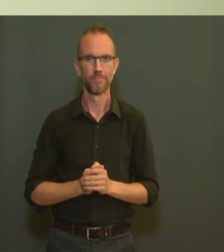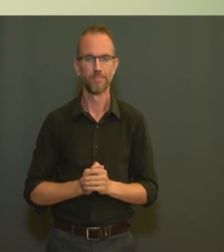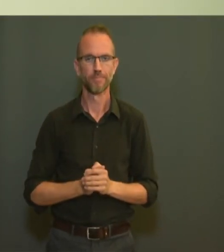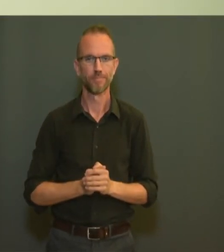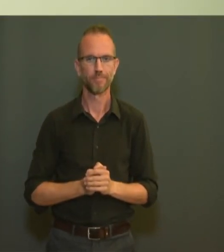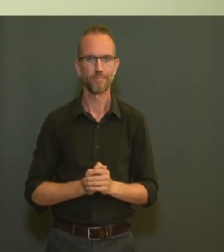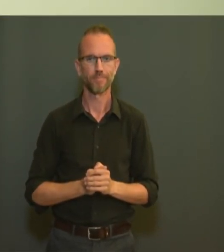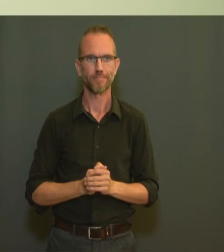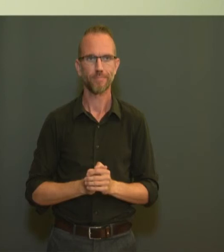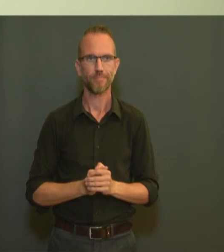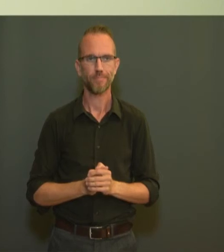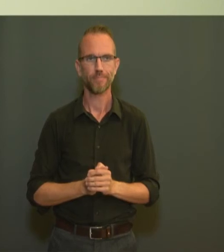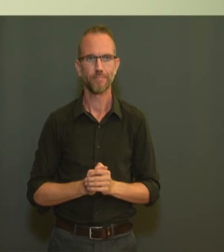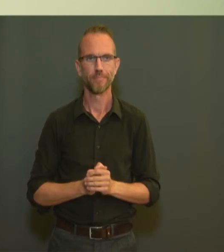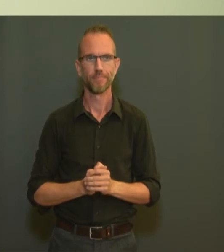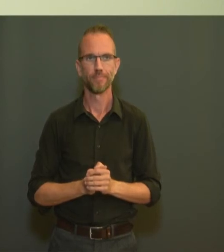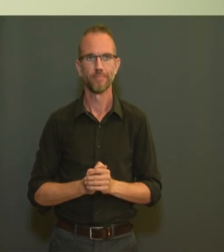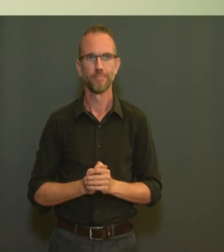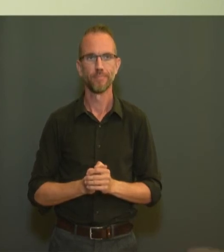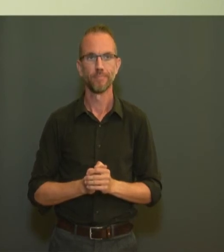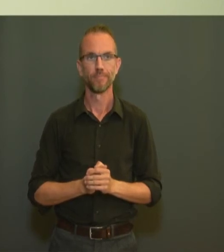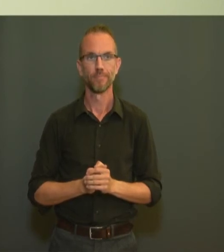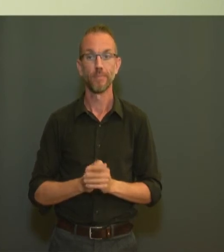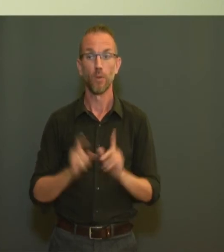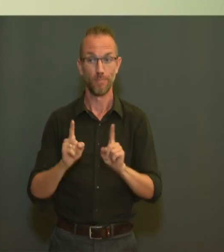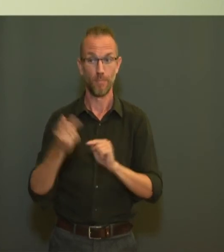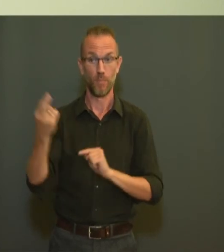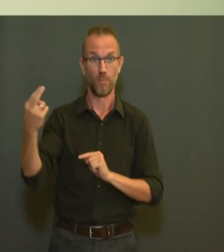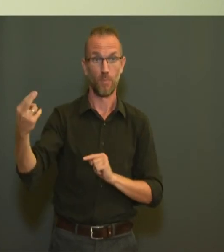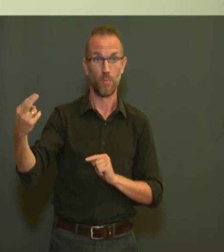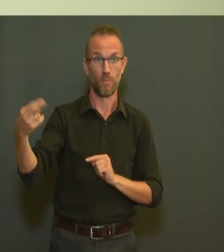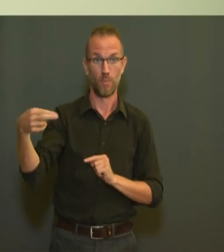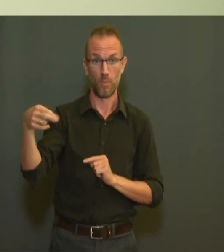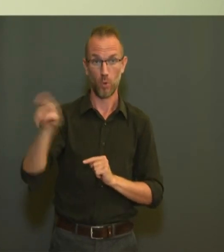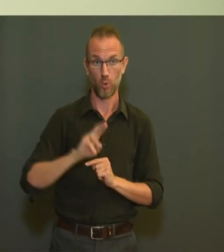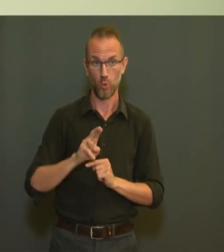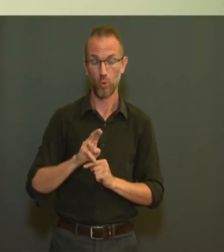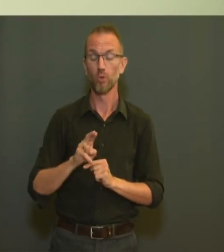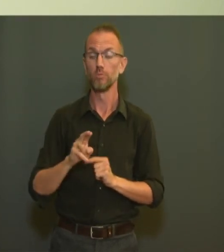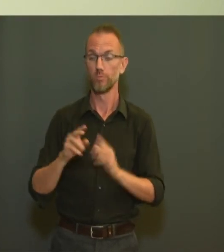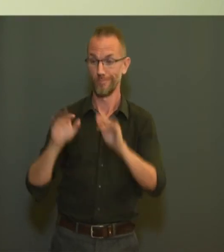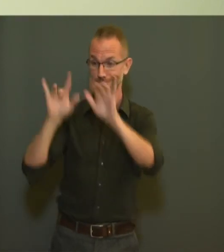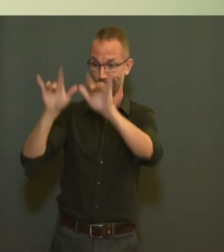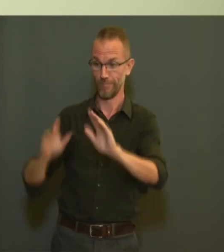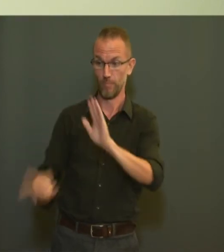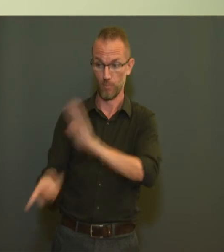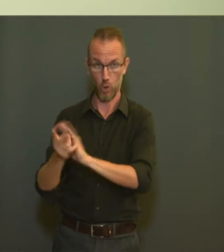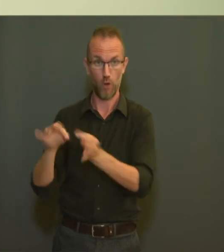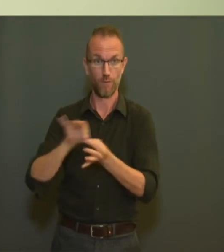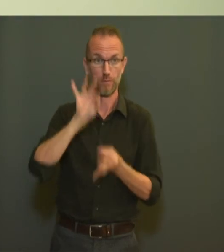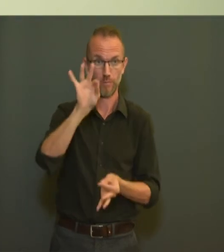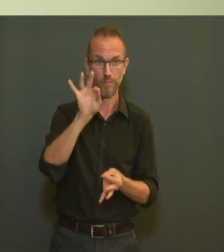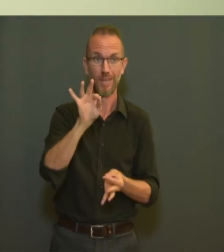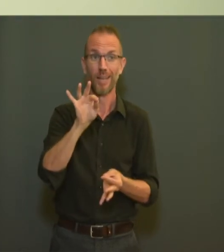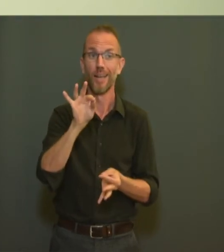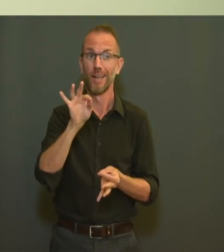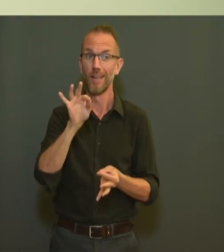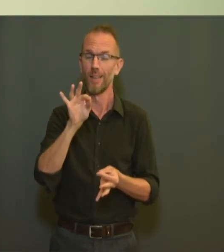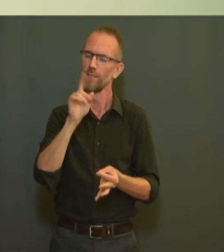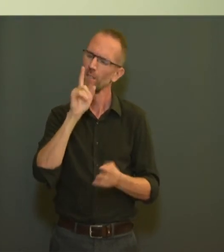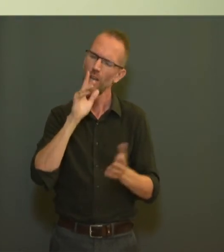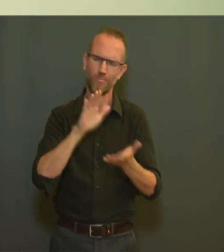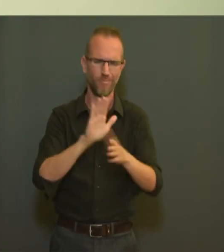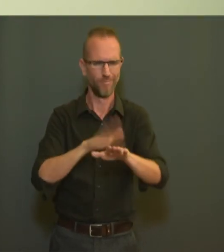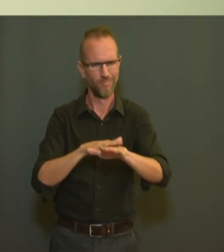Si vous revenez ainsi, et que ce formulaire en témoigne, tel que vous l'avez rempli honnêtement, et c'est important bien sûr, si vous revenez ainsi